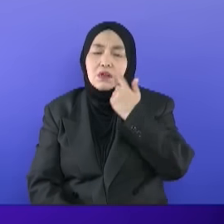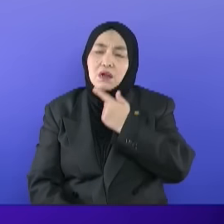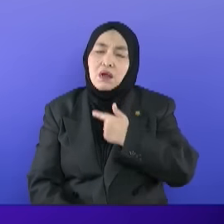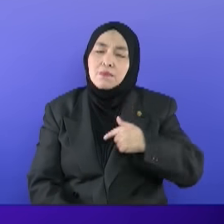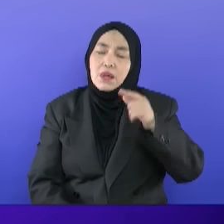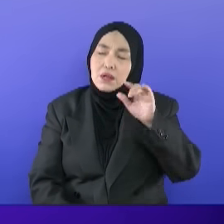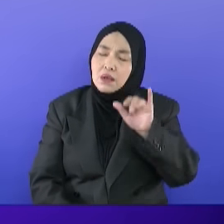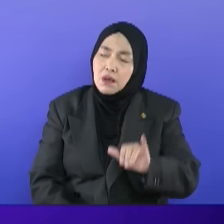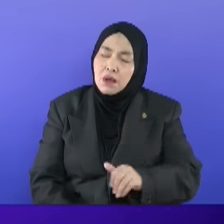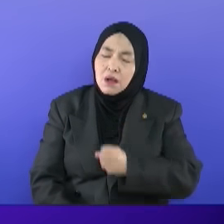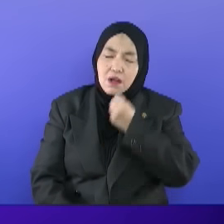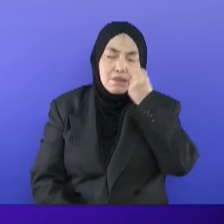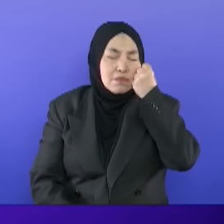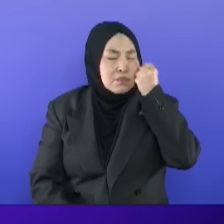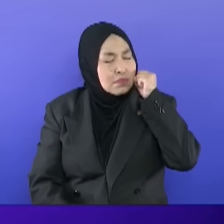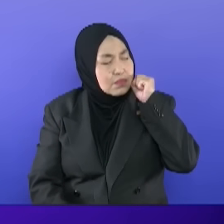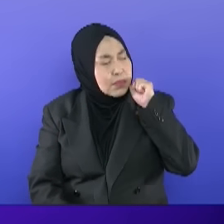Ulaika